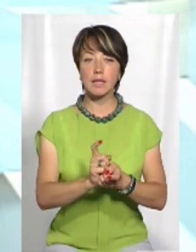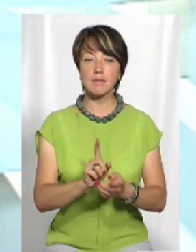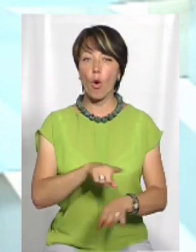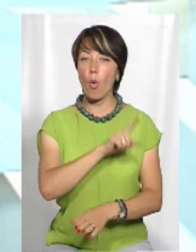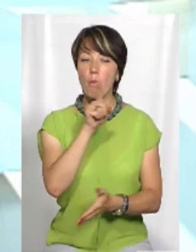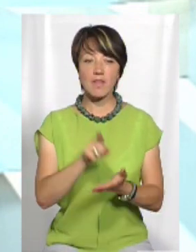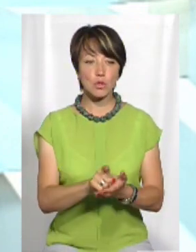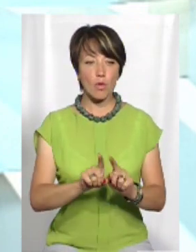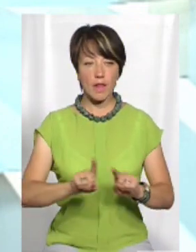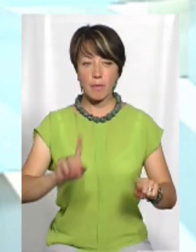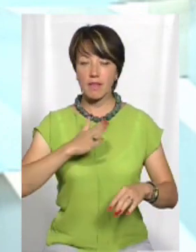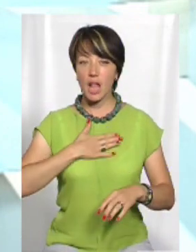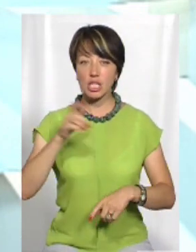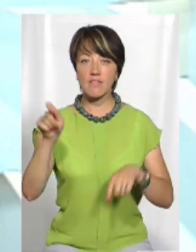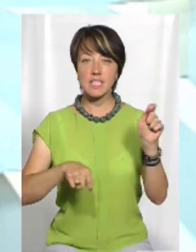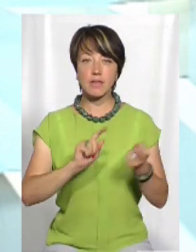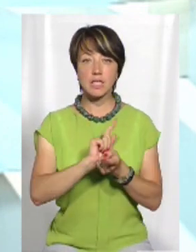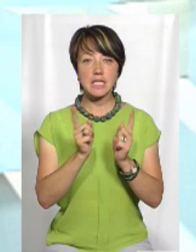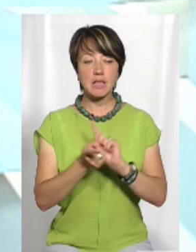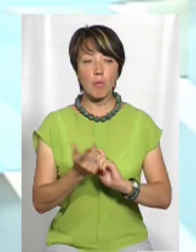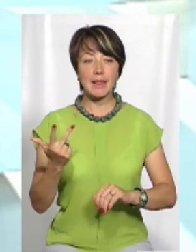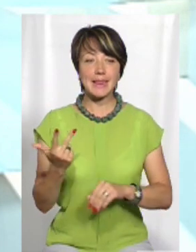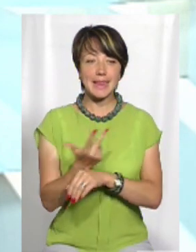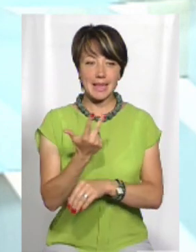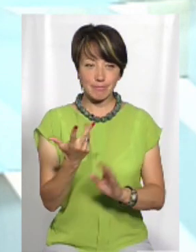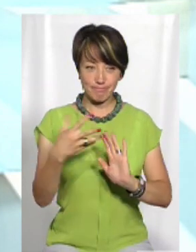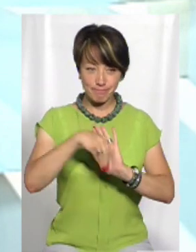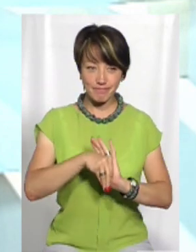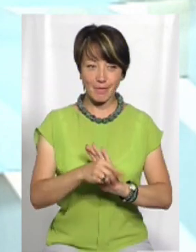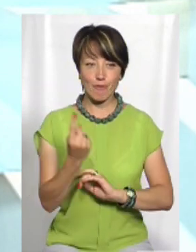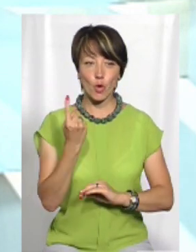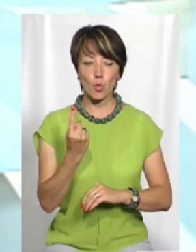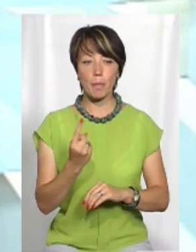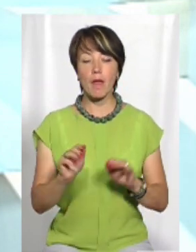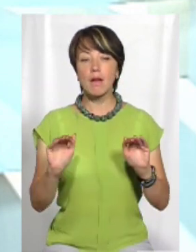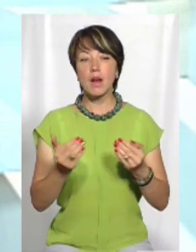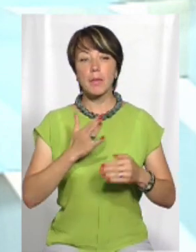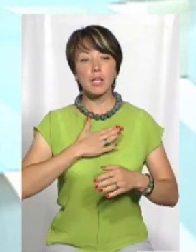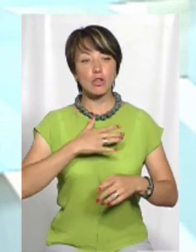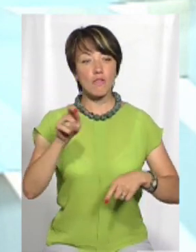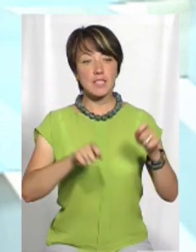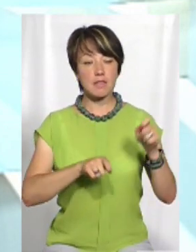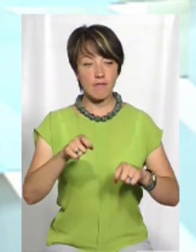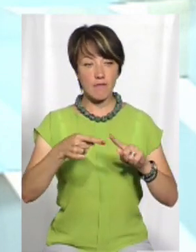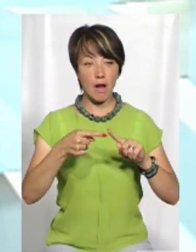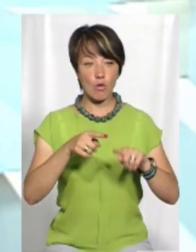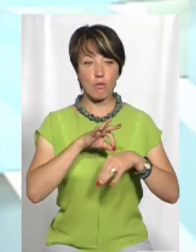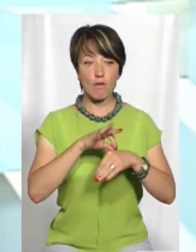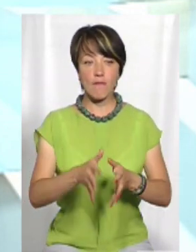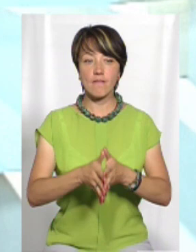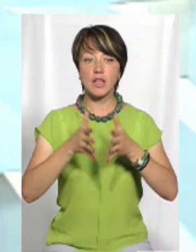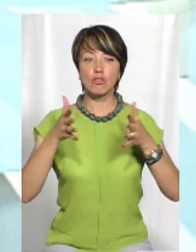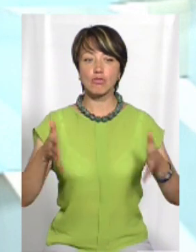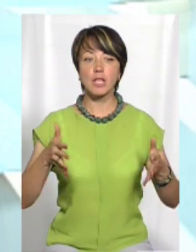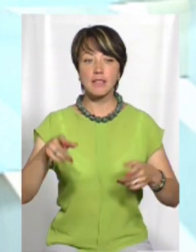Але наш фестиваль став таким потрійним, три в одному. В рамках нашого фестивалю ще проходив